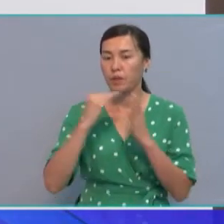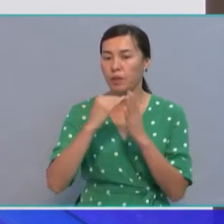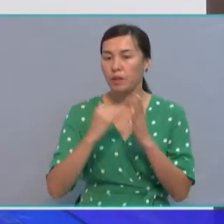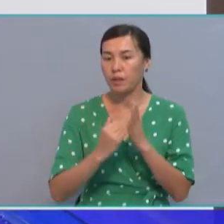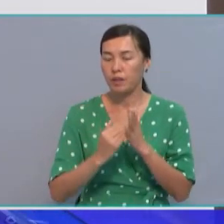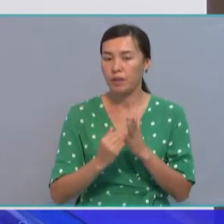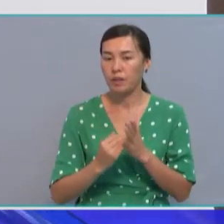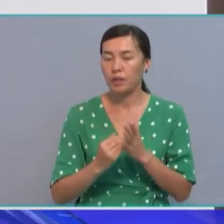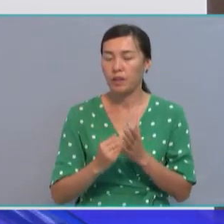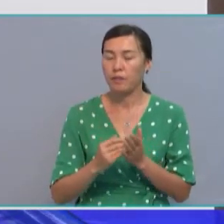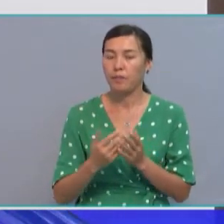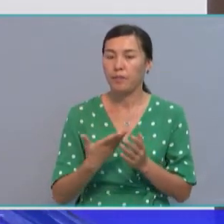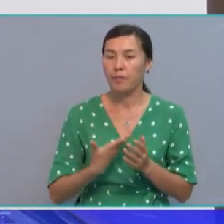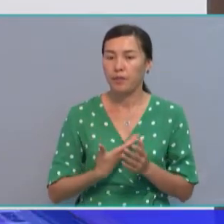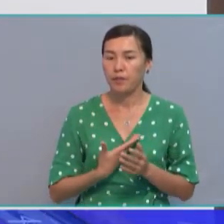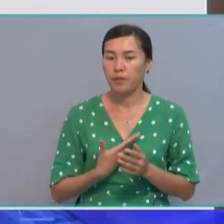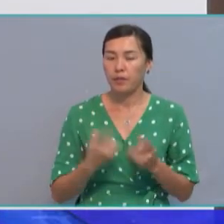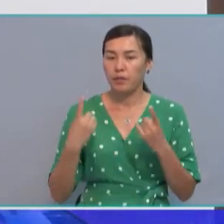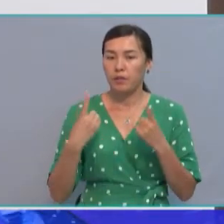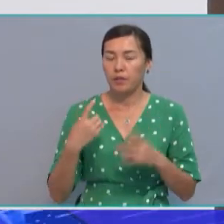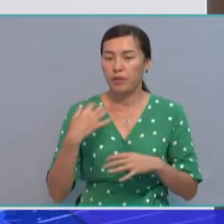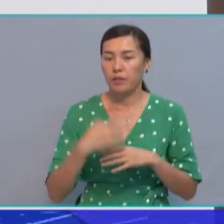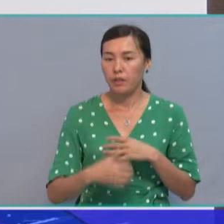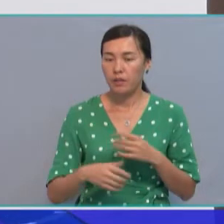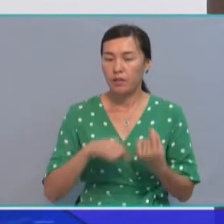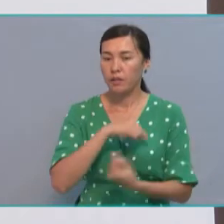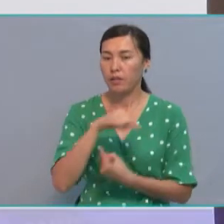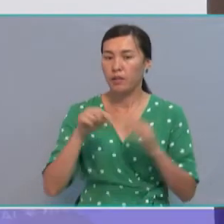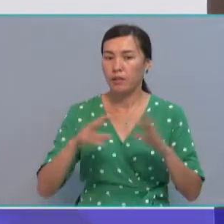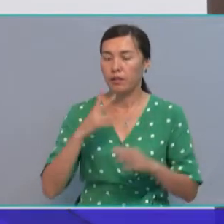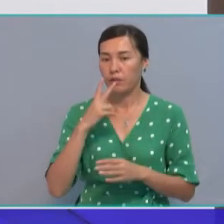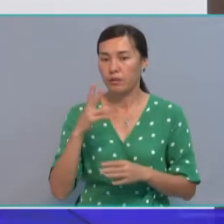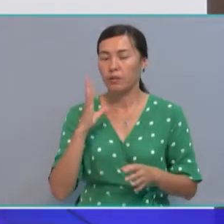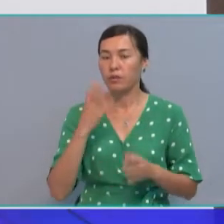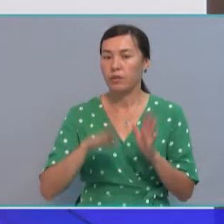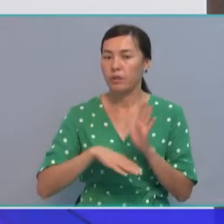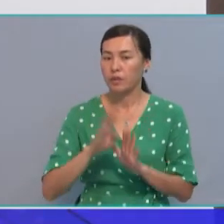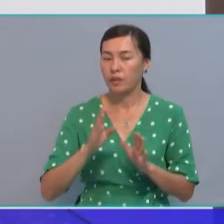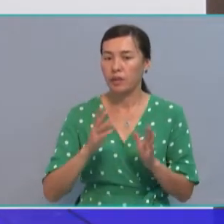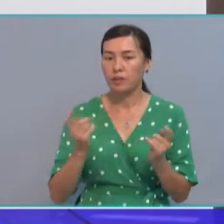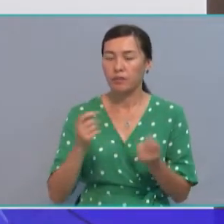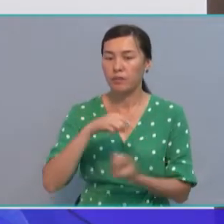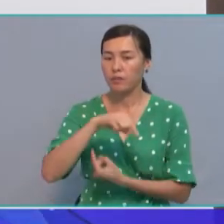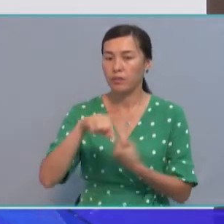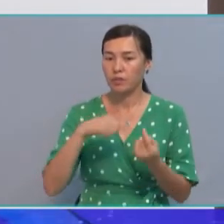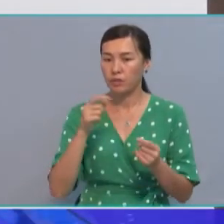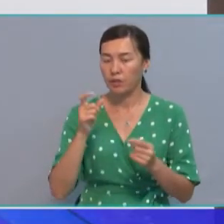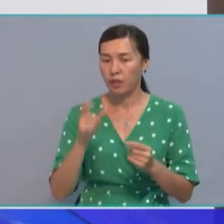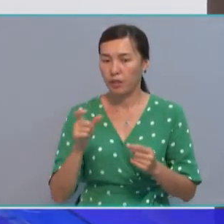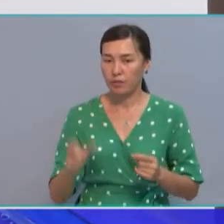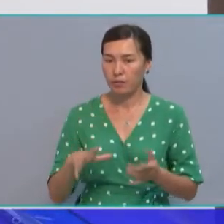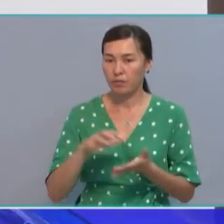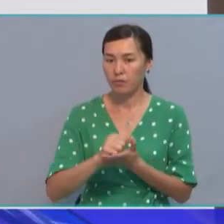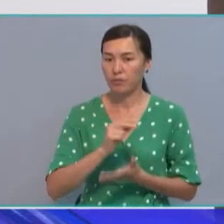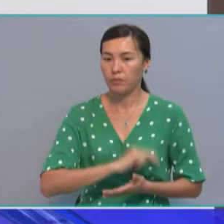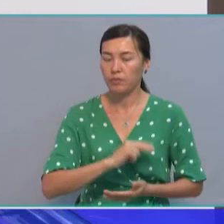енді осына жеке тұлғалардың ішінде де бізде ірі орташа кәсіпорындарда көрсеткіштеріміз жаман емес, бірақ кіші кәсіпорындарда жаңағы біреумен барып